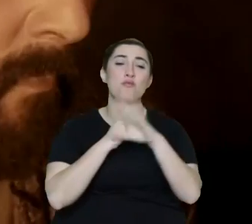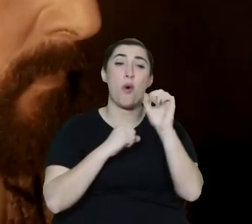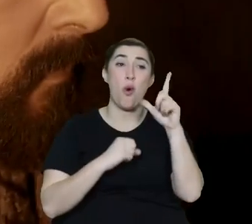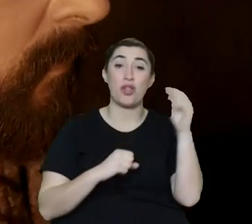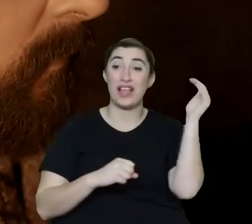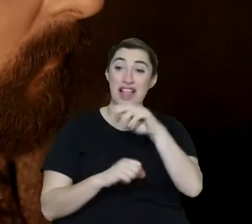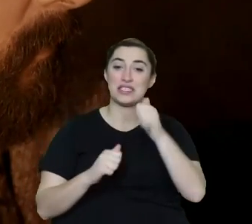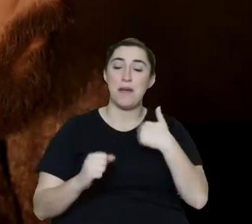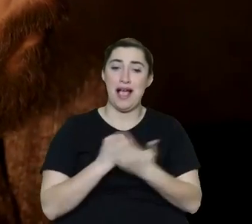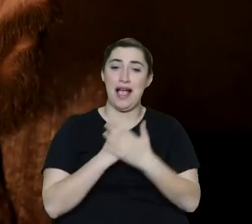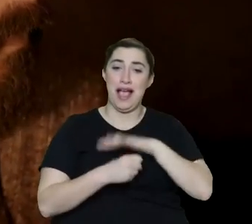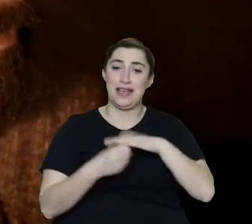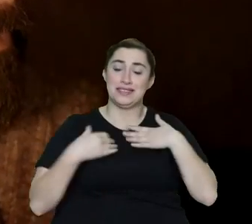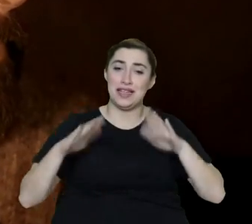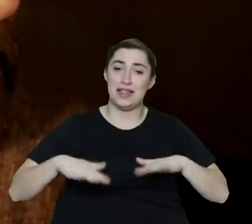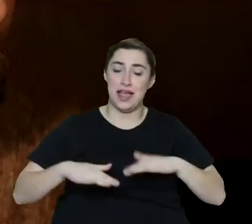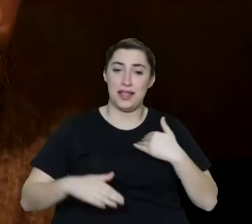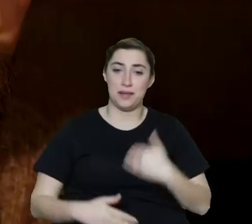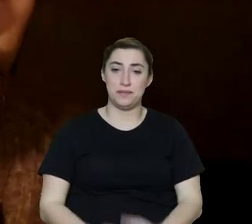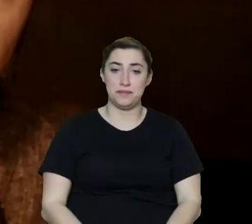kuşattığı vakit Kayseri'deydik.